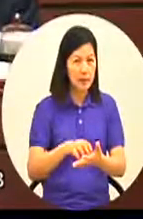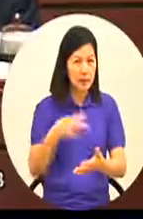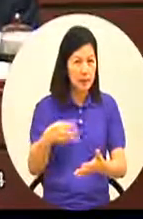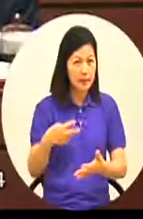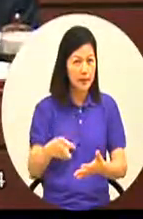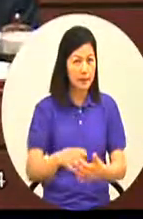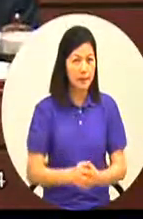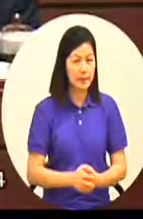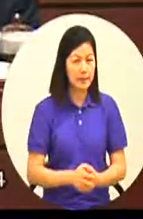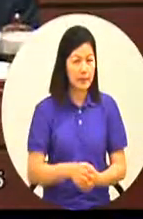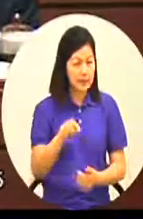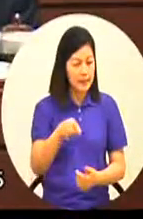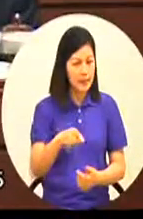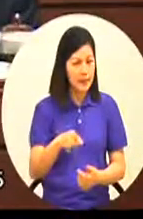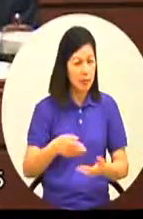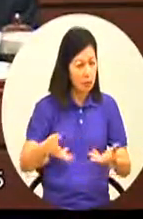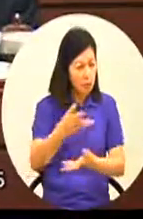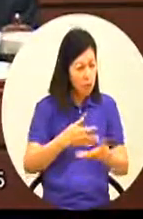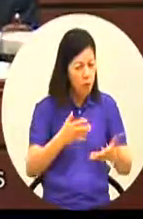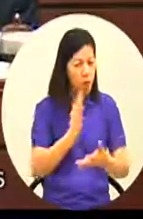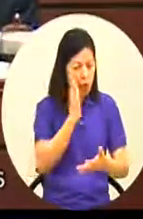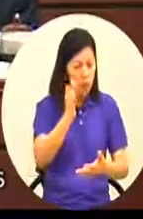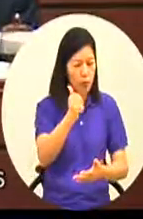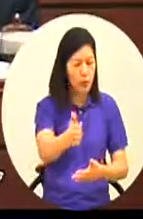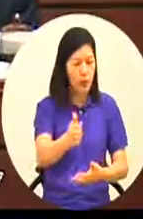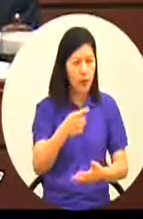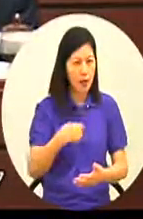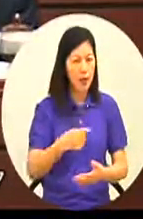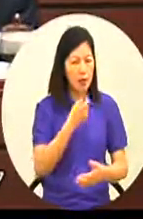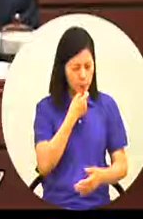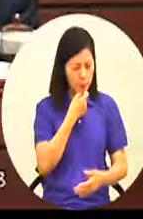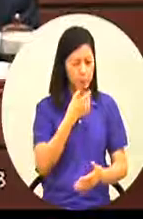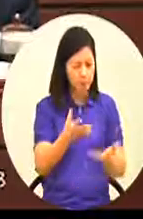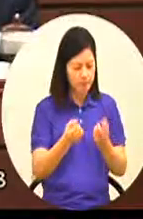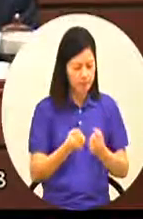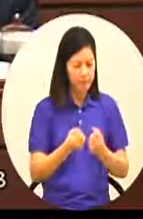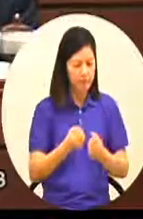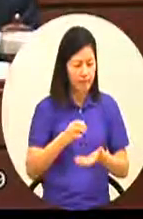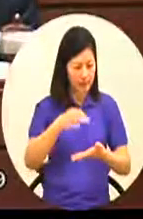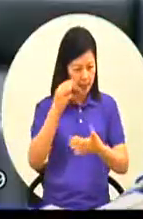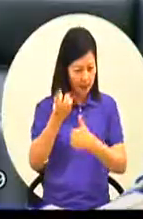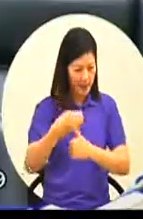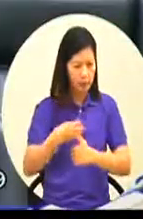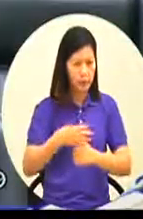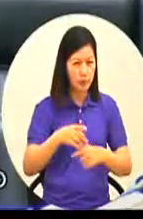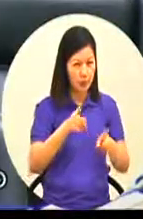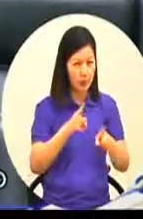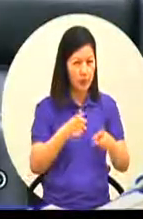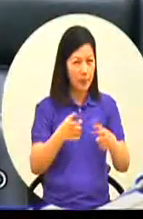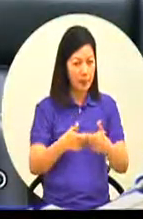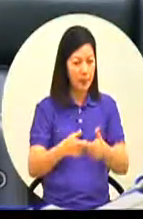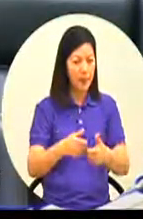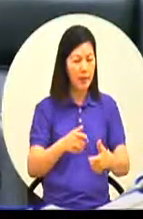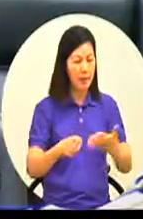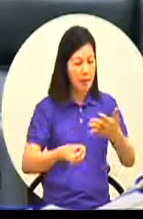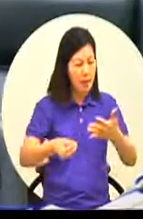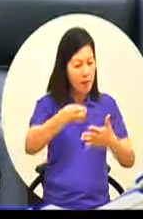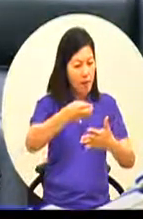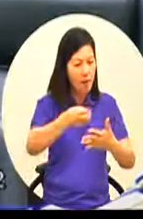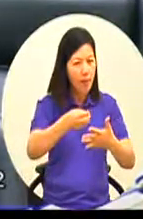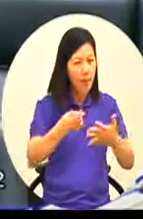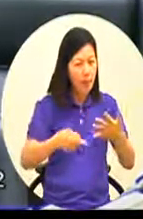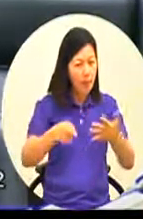这个已经有足好的沟通的管道，我们也很愿意接受里长的建议。 当然，局长你说讲还是由下往上嘛。 是。